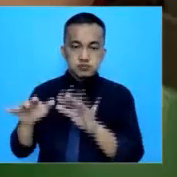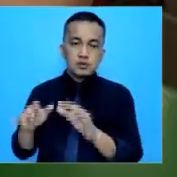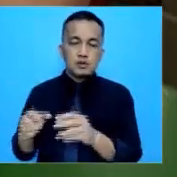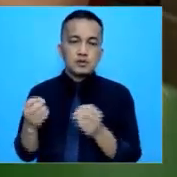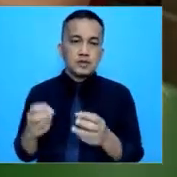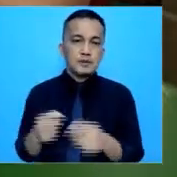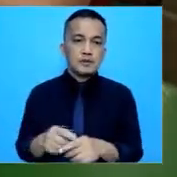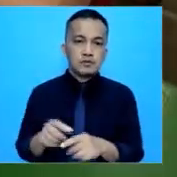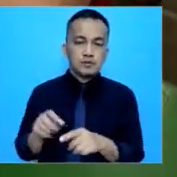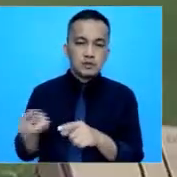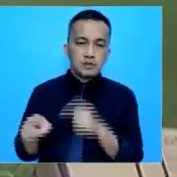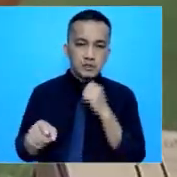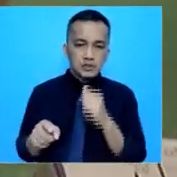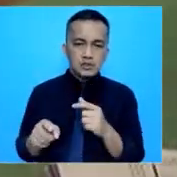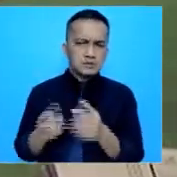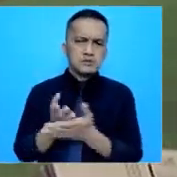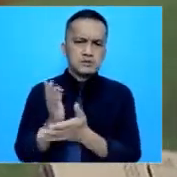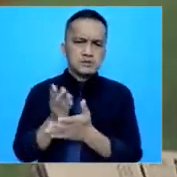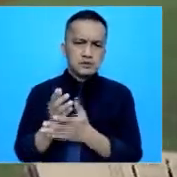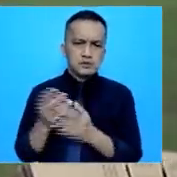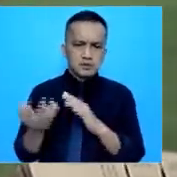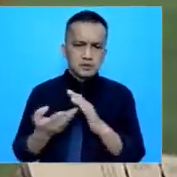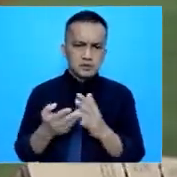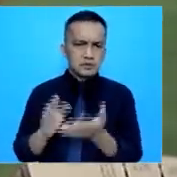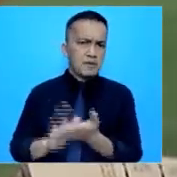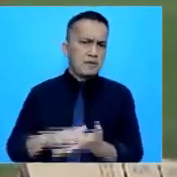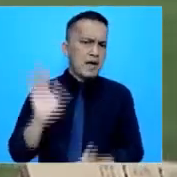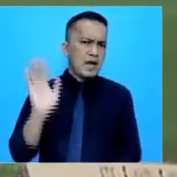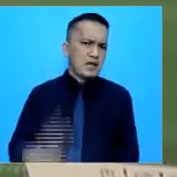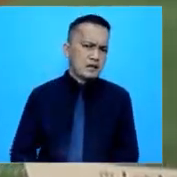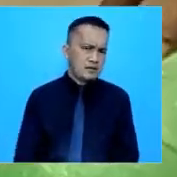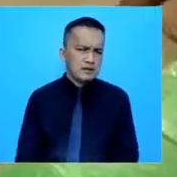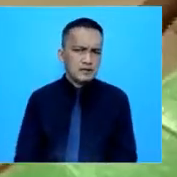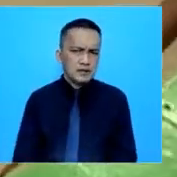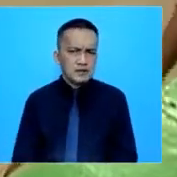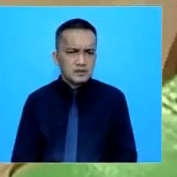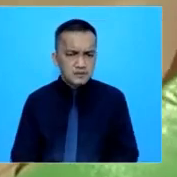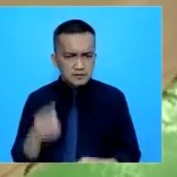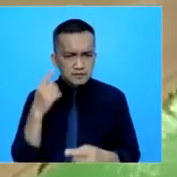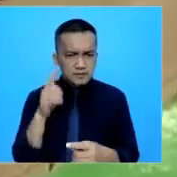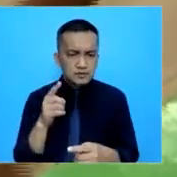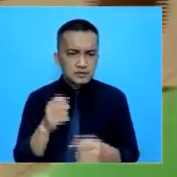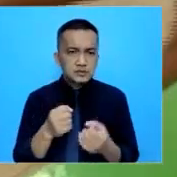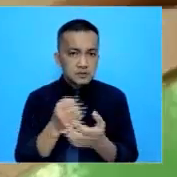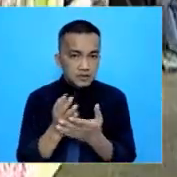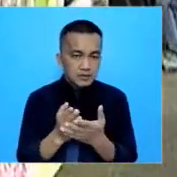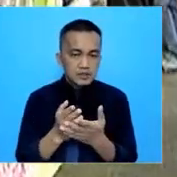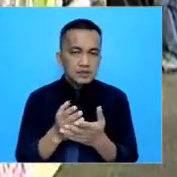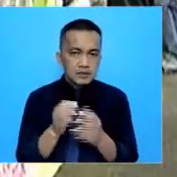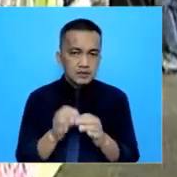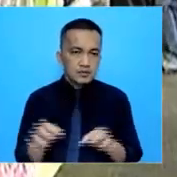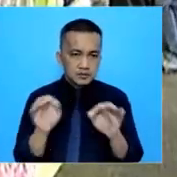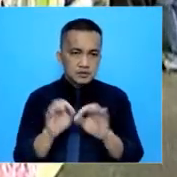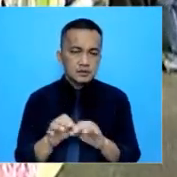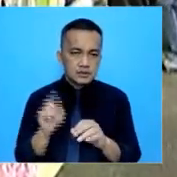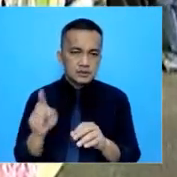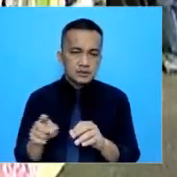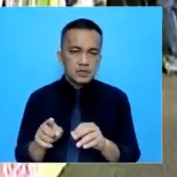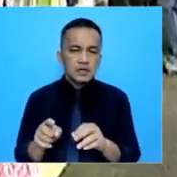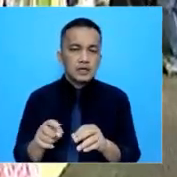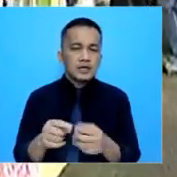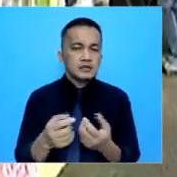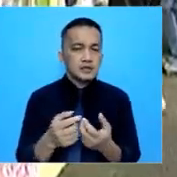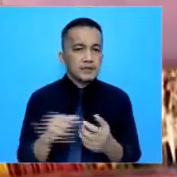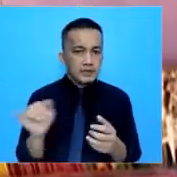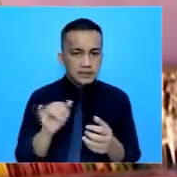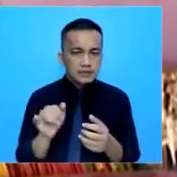Hindi alintana ng mga customer ang pagkataas-taas na presyo. Para sa ilan nating kapatid, kasing importante nang handa sa medianoche ang mga pailaw